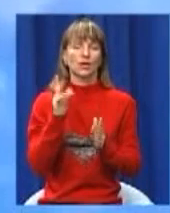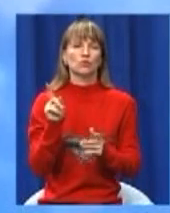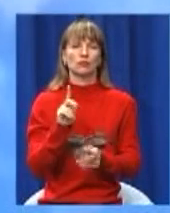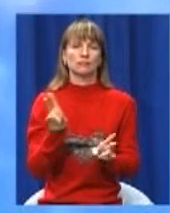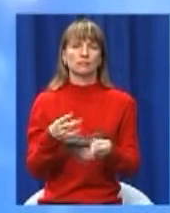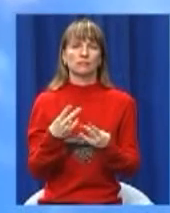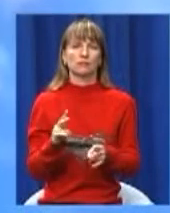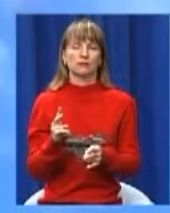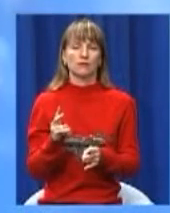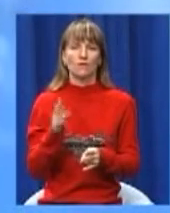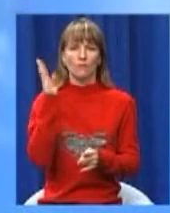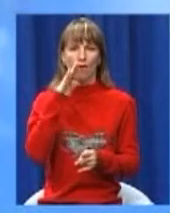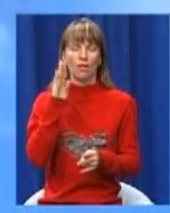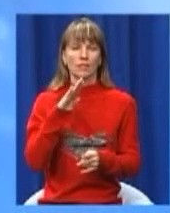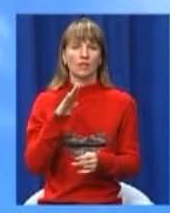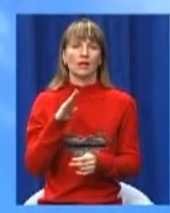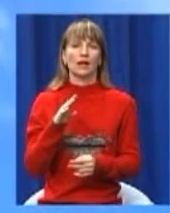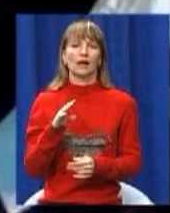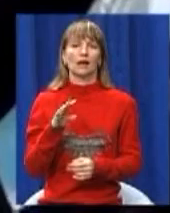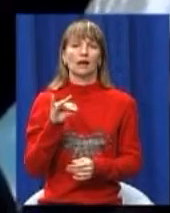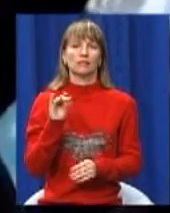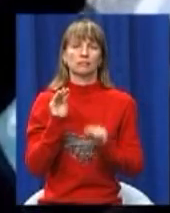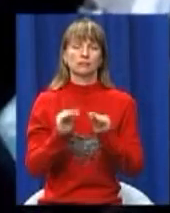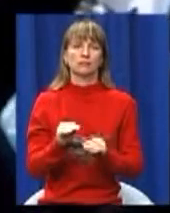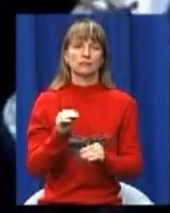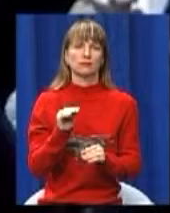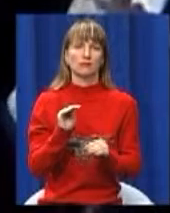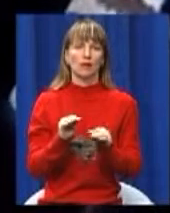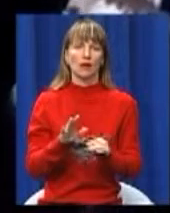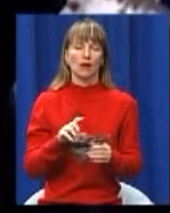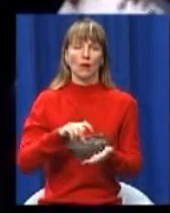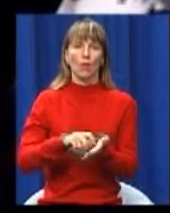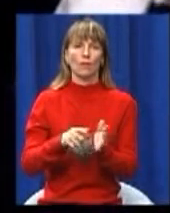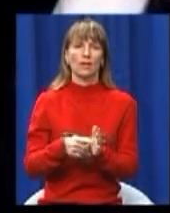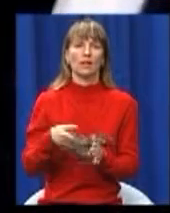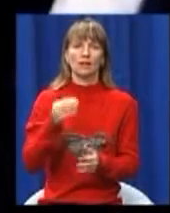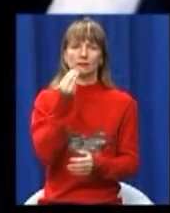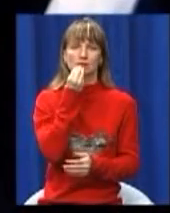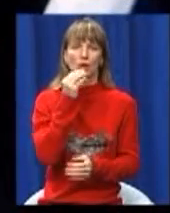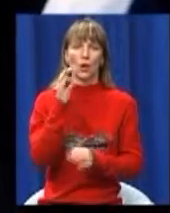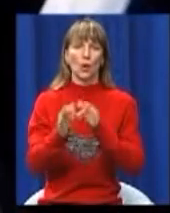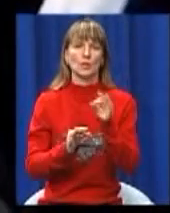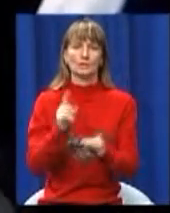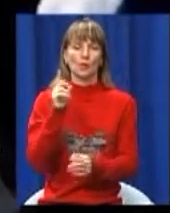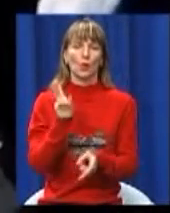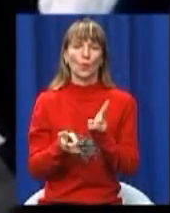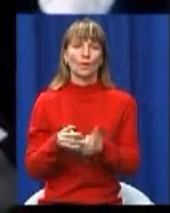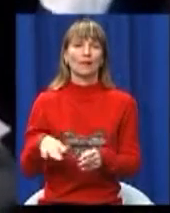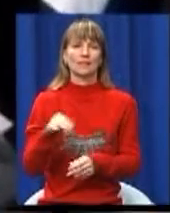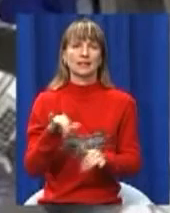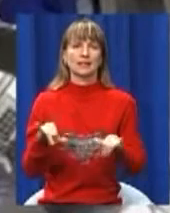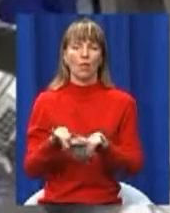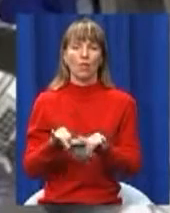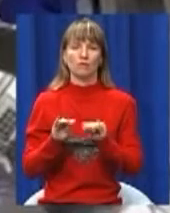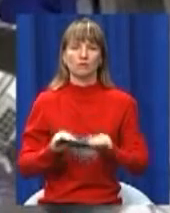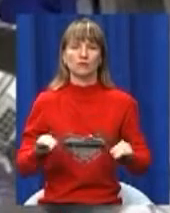вимагає ополіскування. На станції обладнано приміщення для прийому їжі, так звана космічна кухня. Всі столові прилади прикріплені